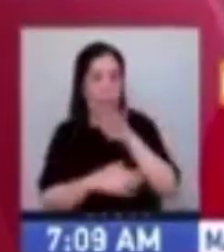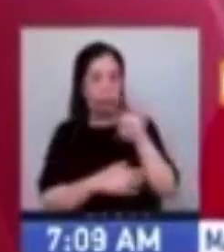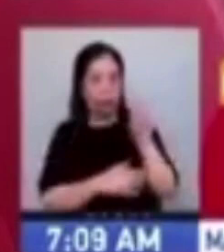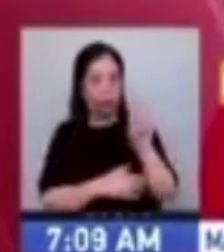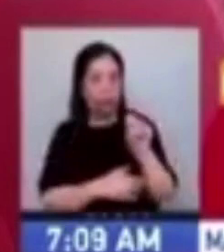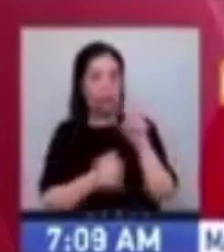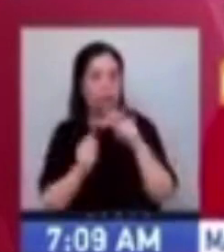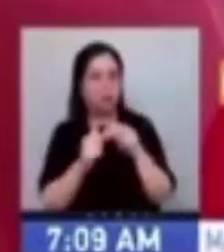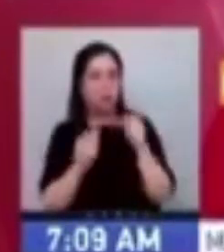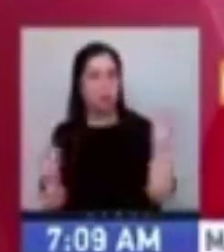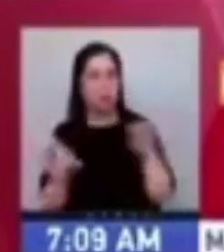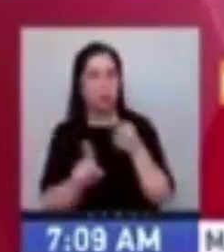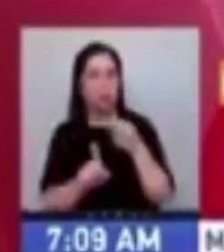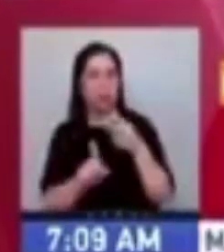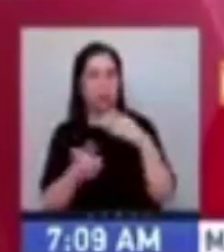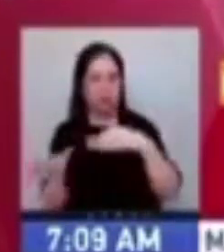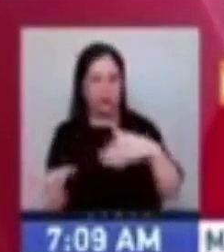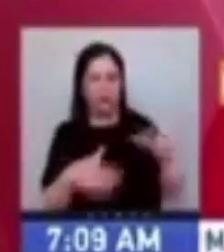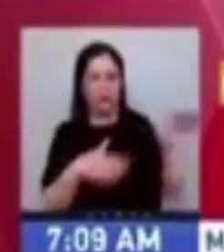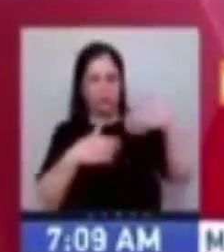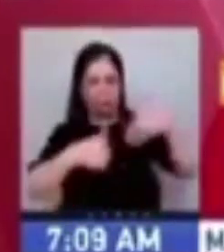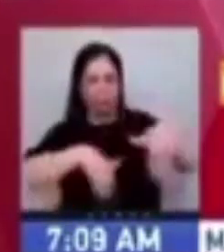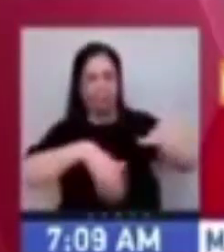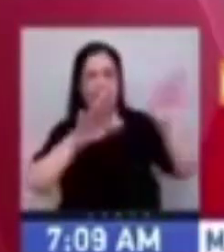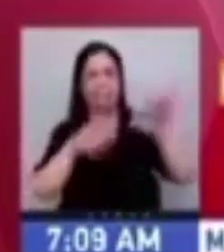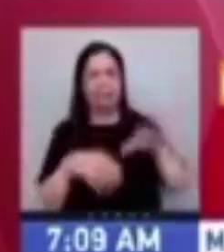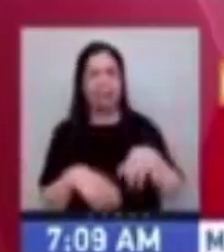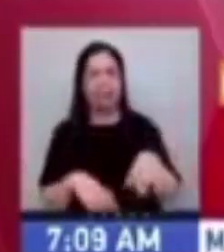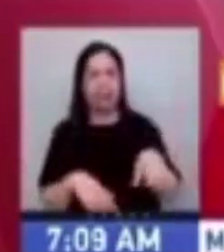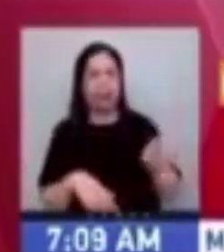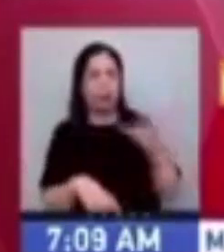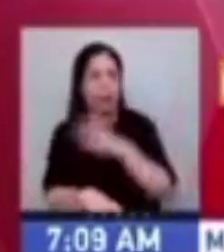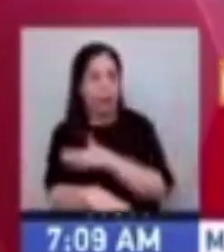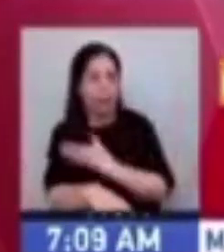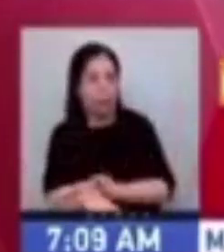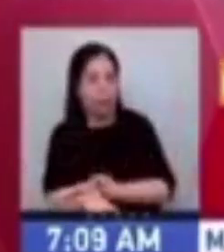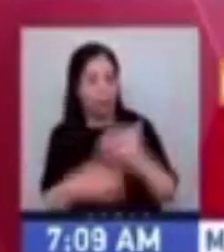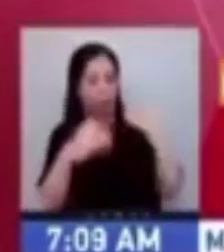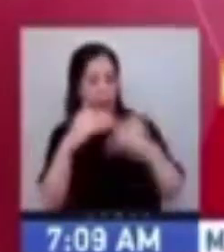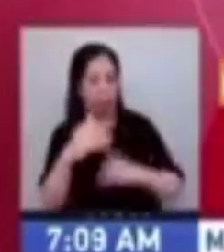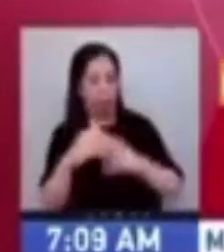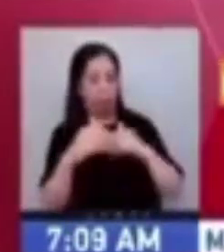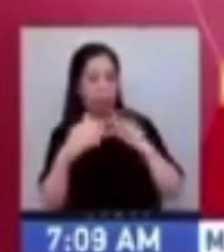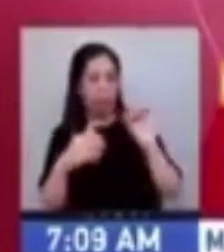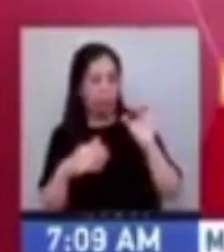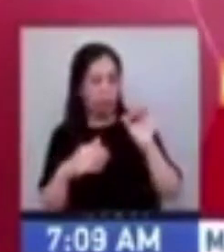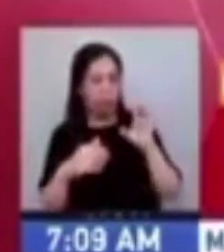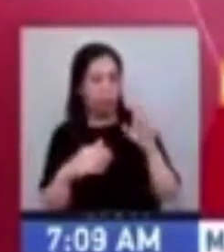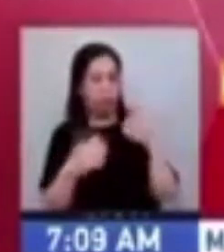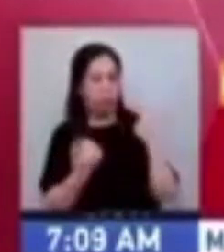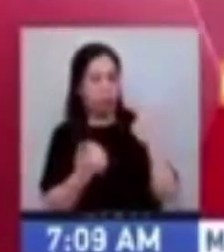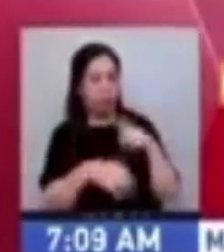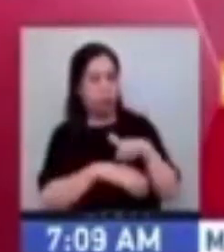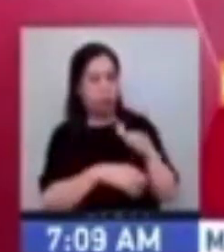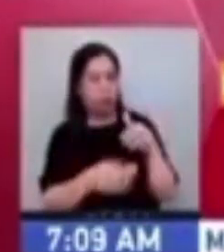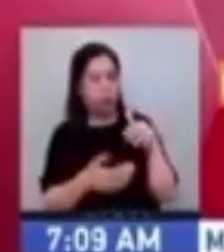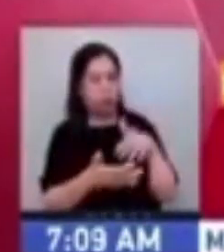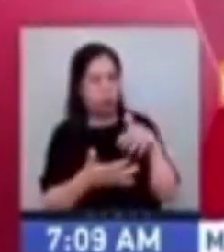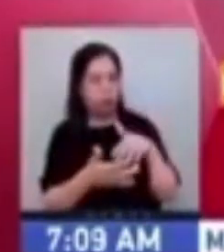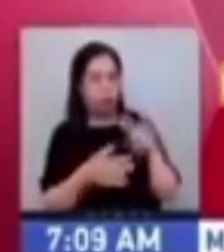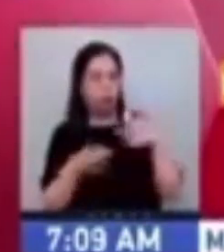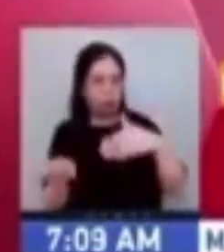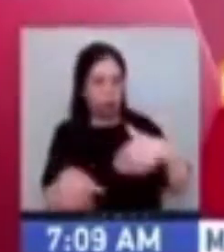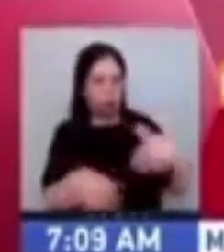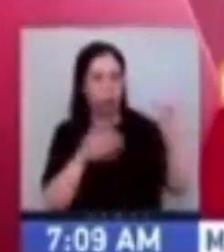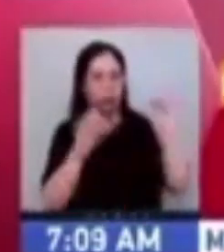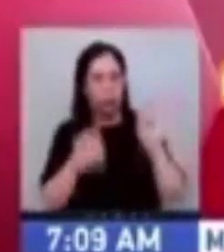automatikong gagraduate na rin. Wala na po kayong anak na below 18 years old o pinag-aaral, kayo po ay i-exit na rin, pwede na kayong